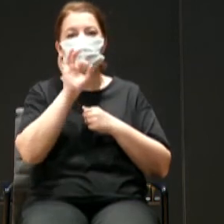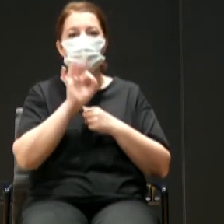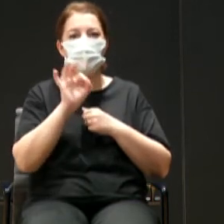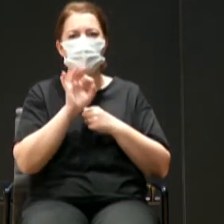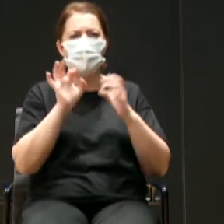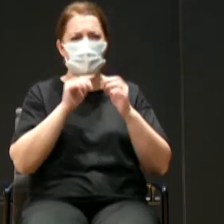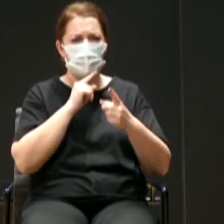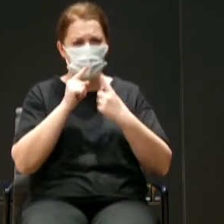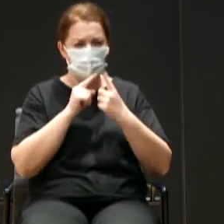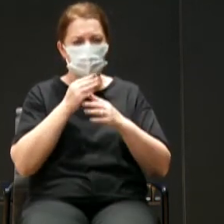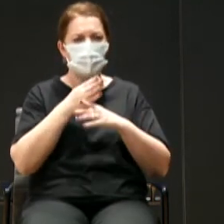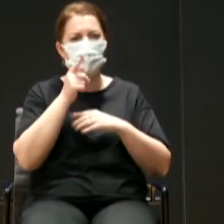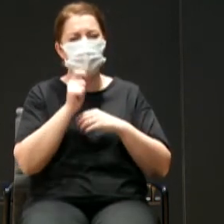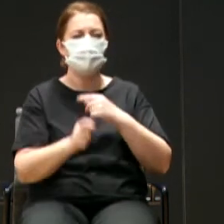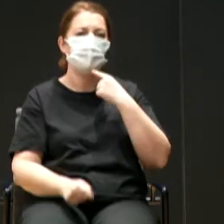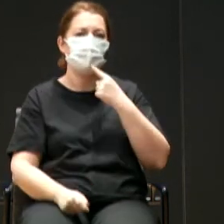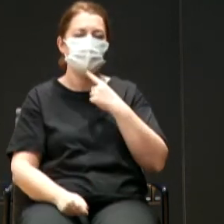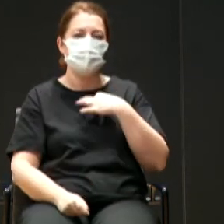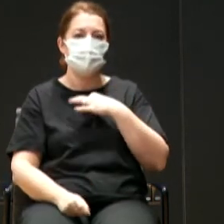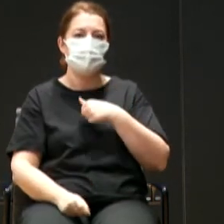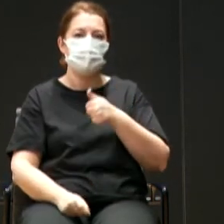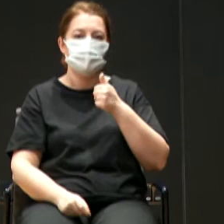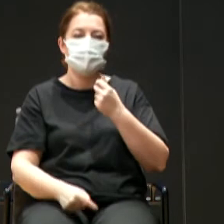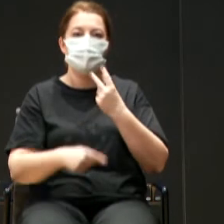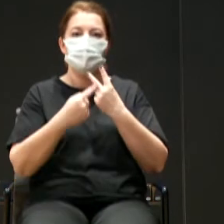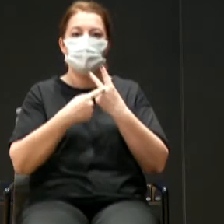128 milyar. Bakın gerçekleri konuşalım Sayın Başkan.